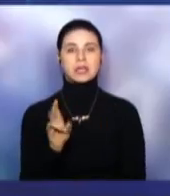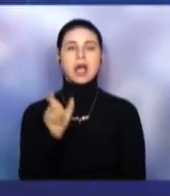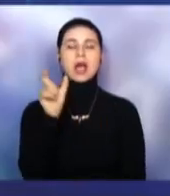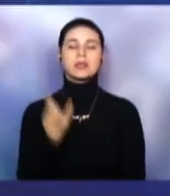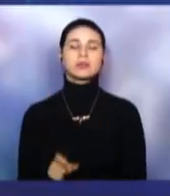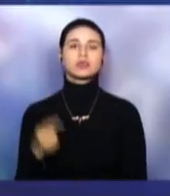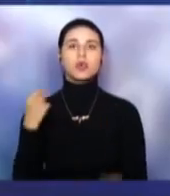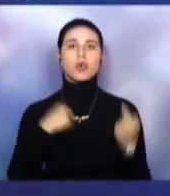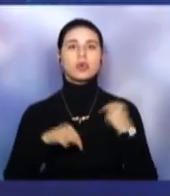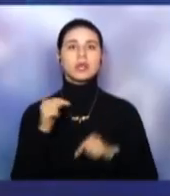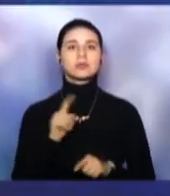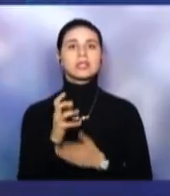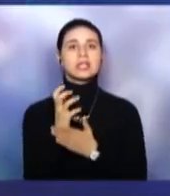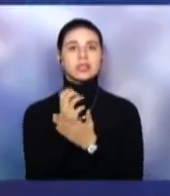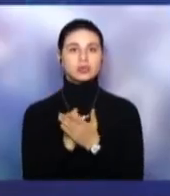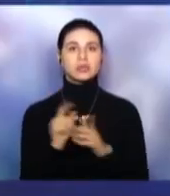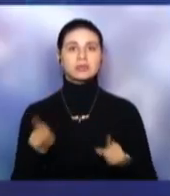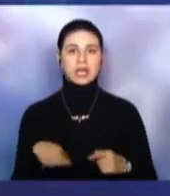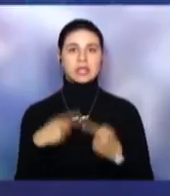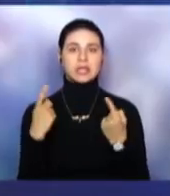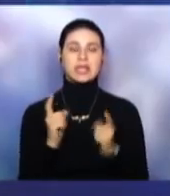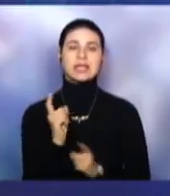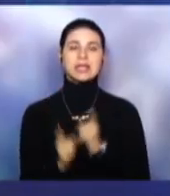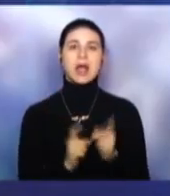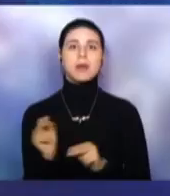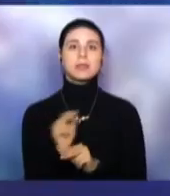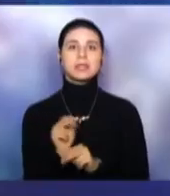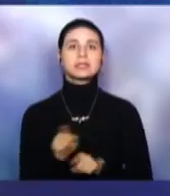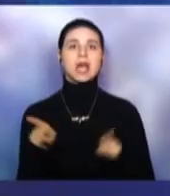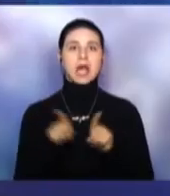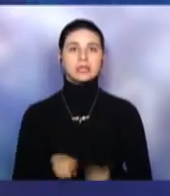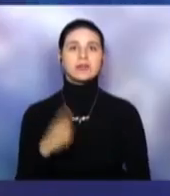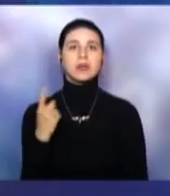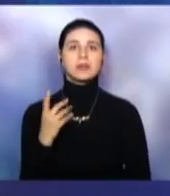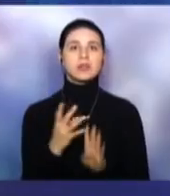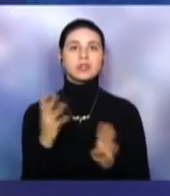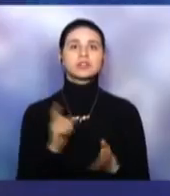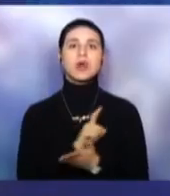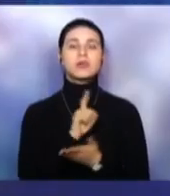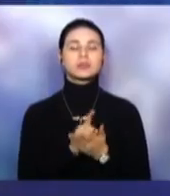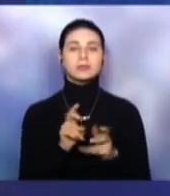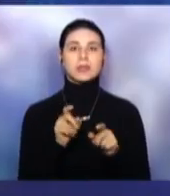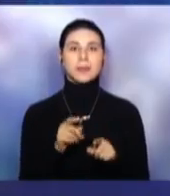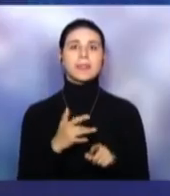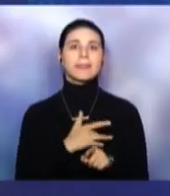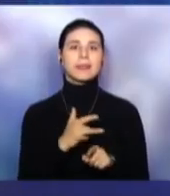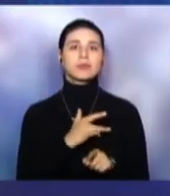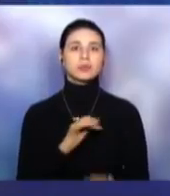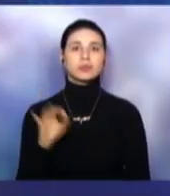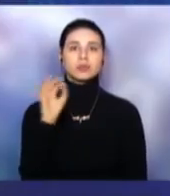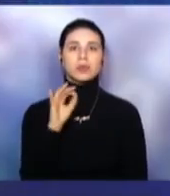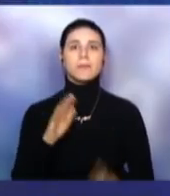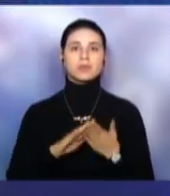ადამიანის ორგანიზმის რესურსების აღდგენაზე, რეაბილიტაციაზე, ასევე პირველ რიგში ვითვალისწინებთ სწორედ გულ-სისხლძარღვთა